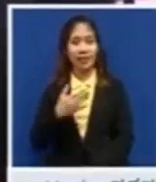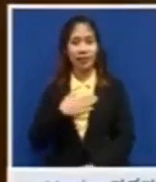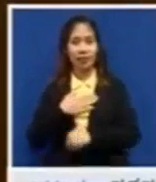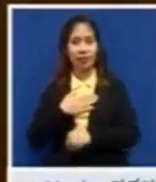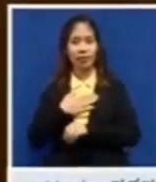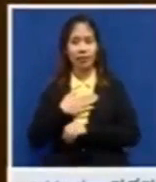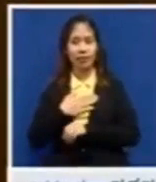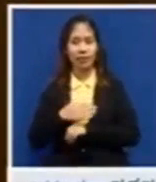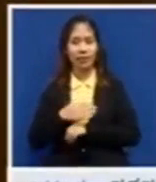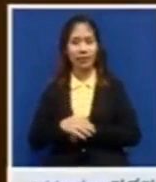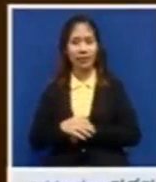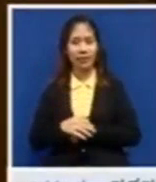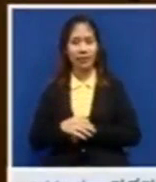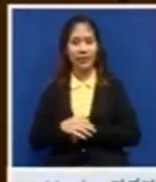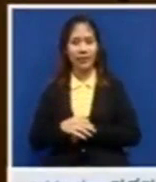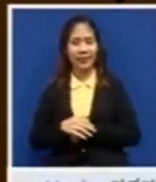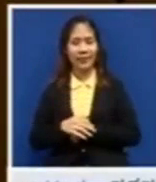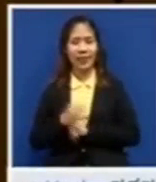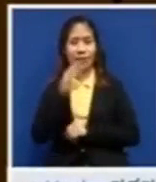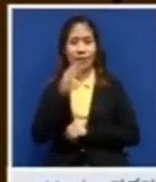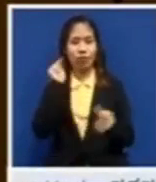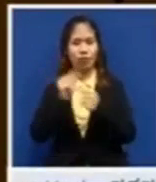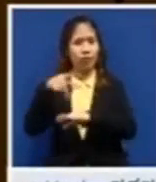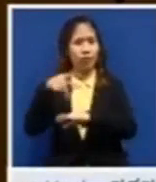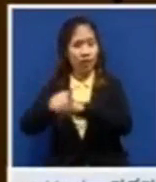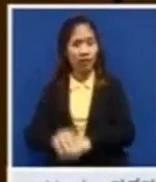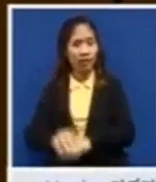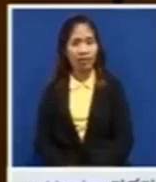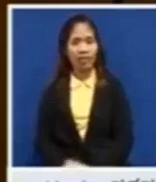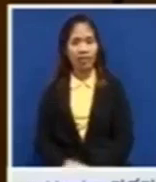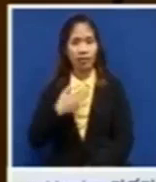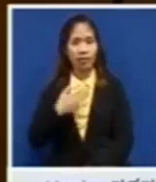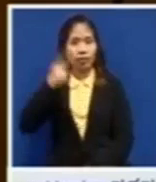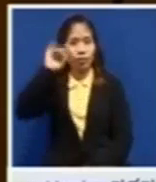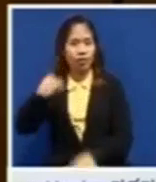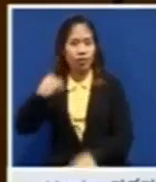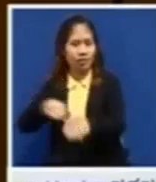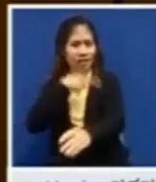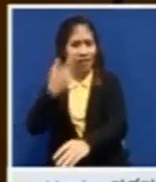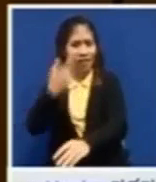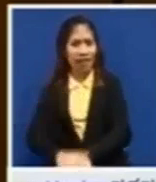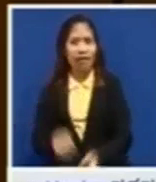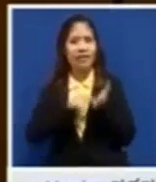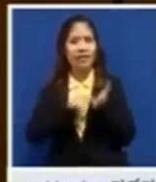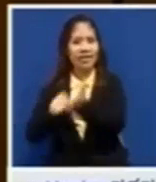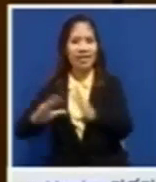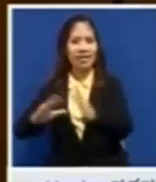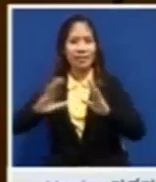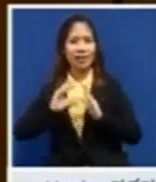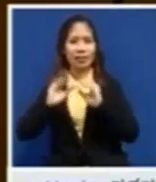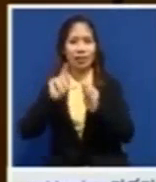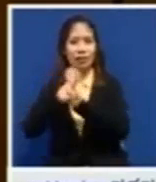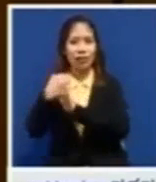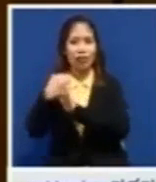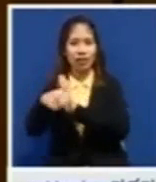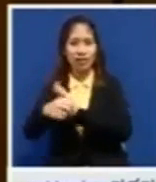นุ่นรู้จักพูดประธานนุ่น ผมรู้จักกับท่านมานานแล้วนะครับ ขอเสนอพักการประชุม10นาทีครับ